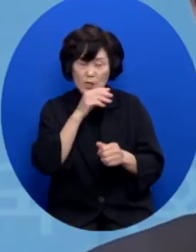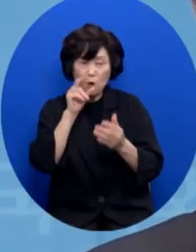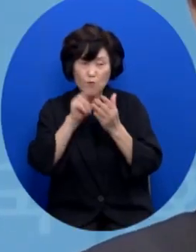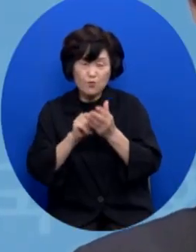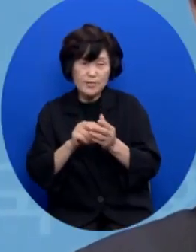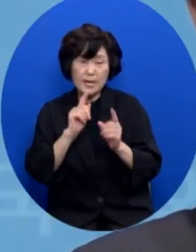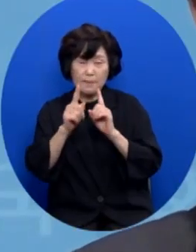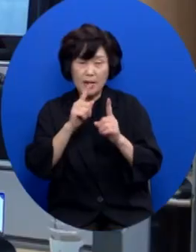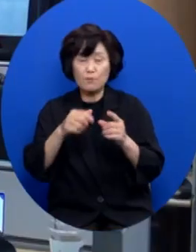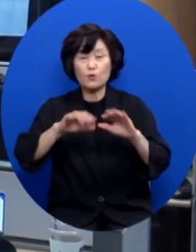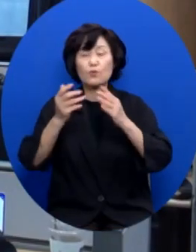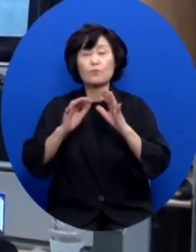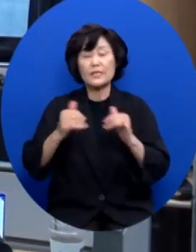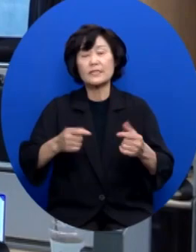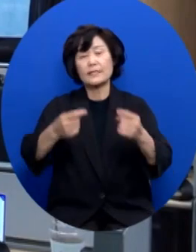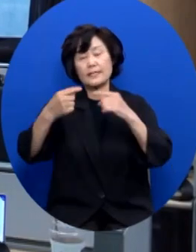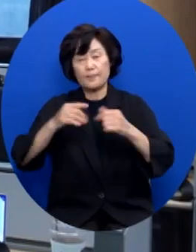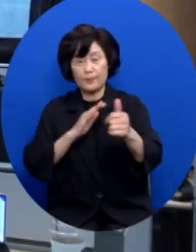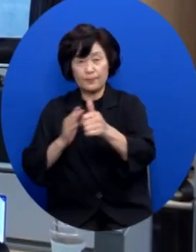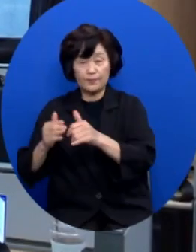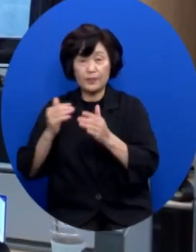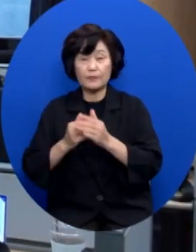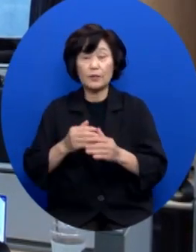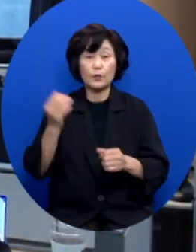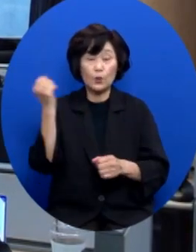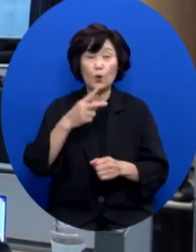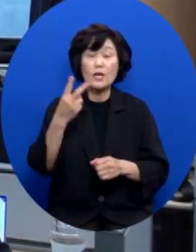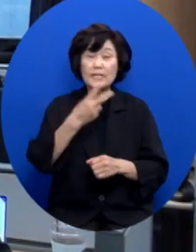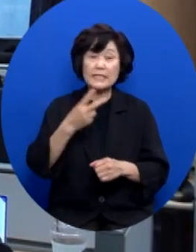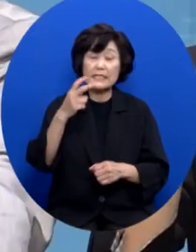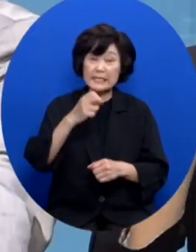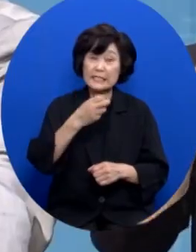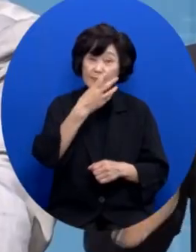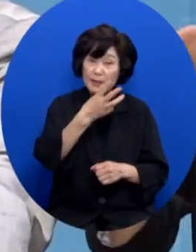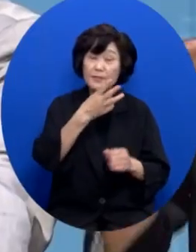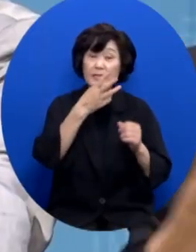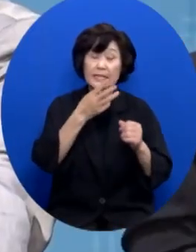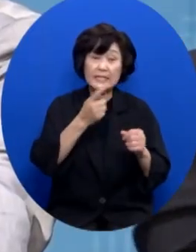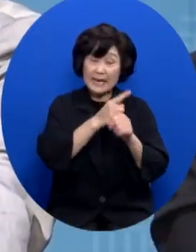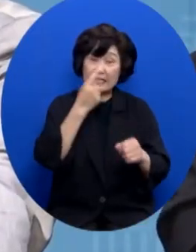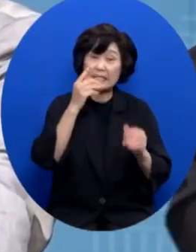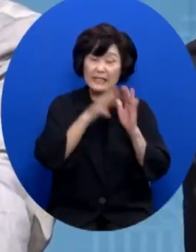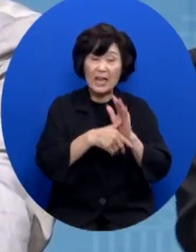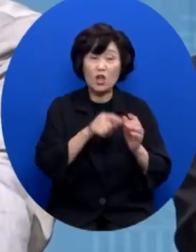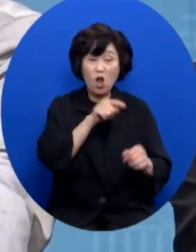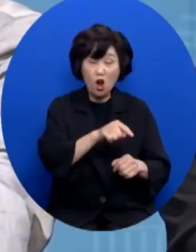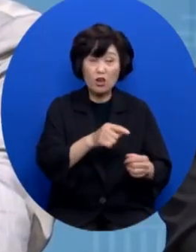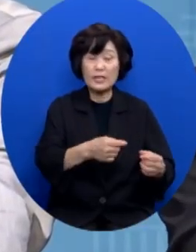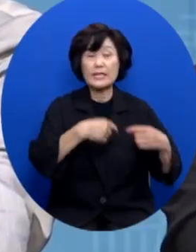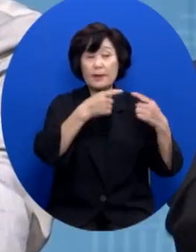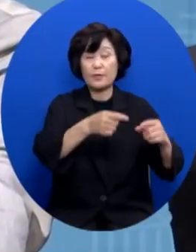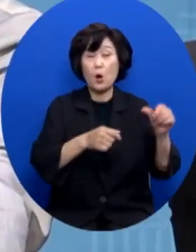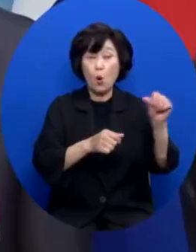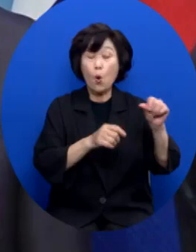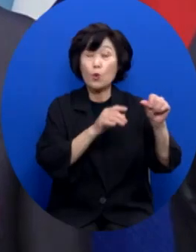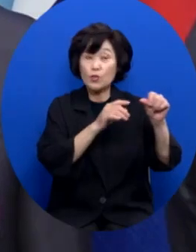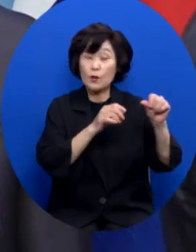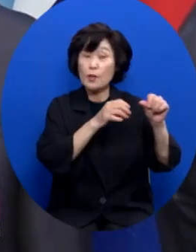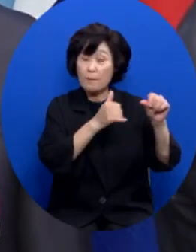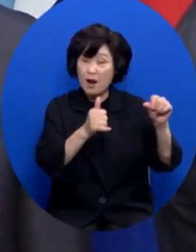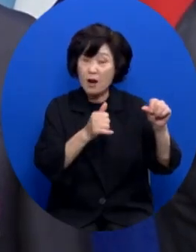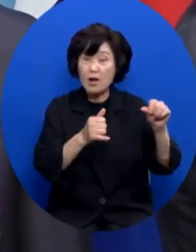관심과 참여를 요청했습니다 또 지난 2023년에는 퀴어축제에 참여한 5천명의 30배 이상인